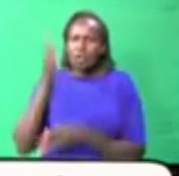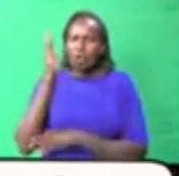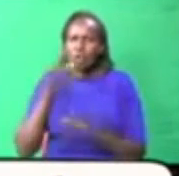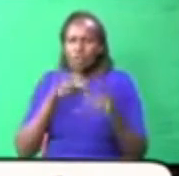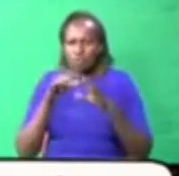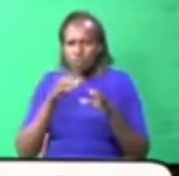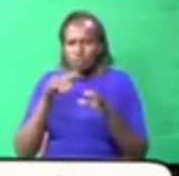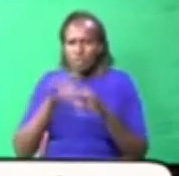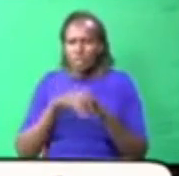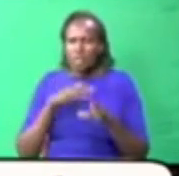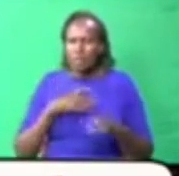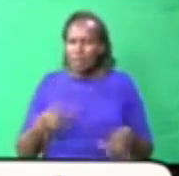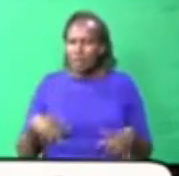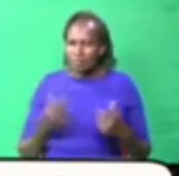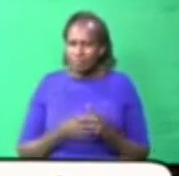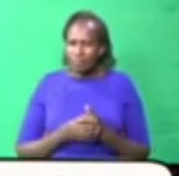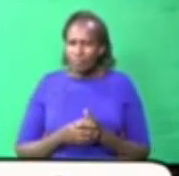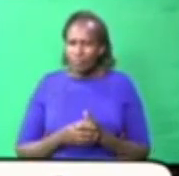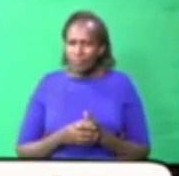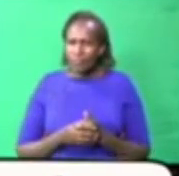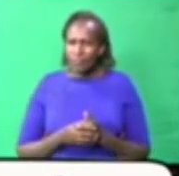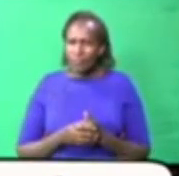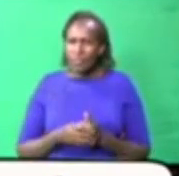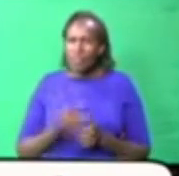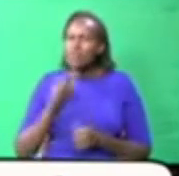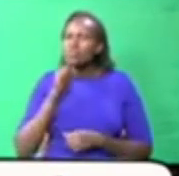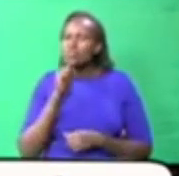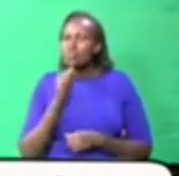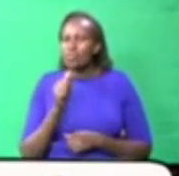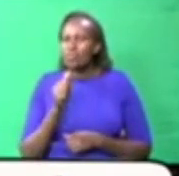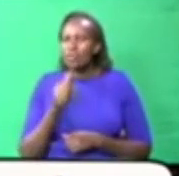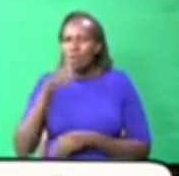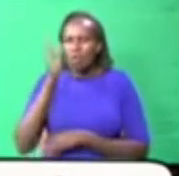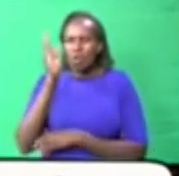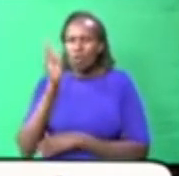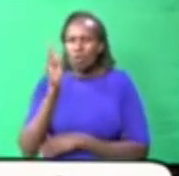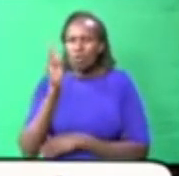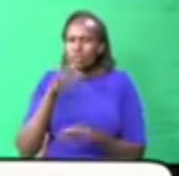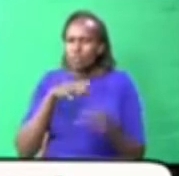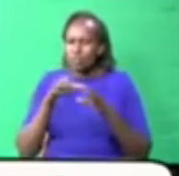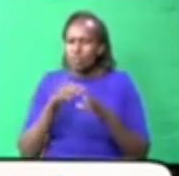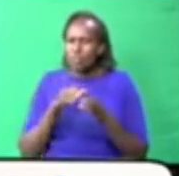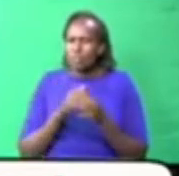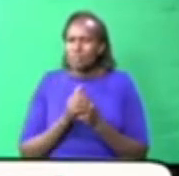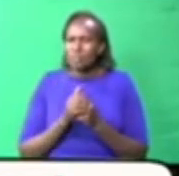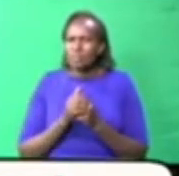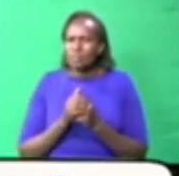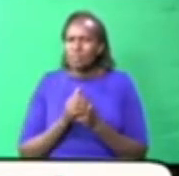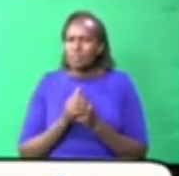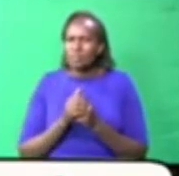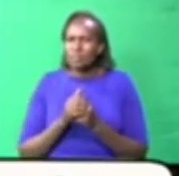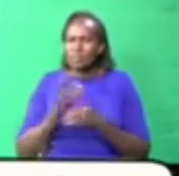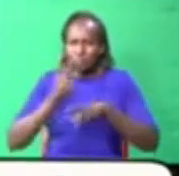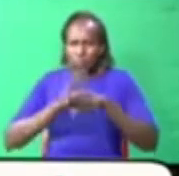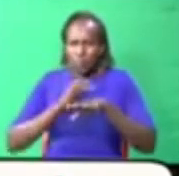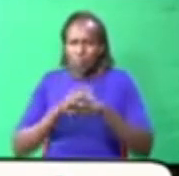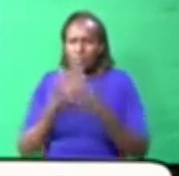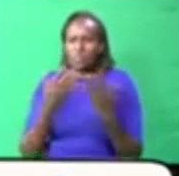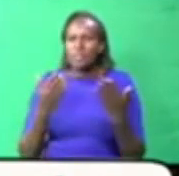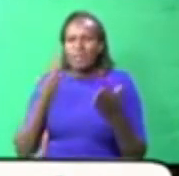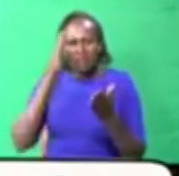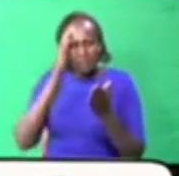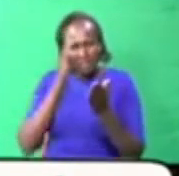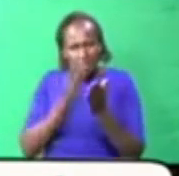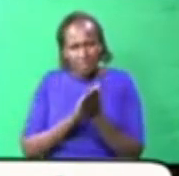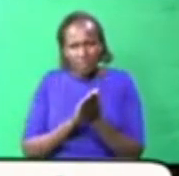chetu. And God is up to something, and he is up to something good. Believe and agree